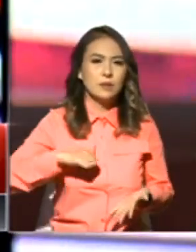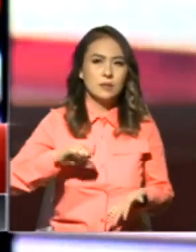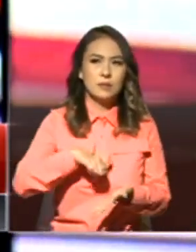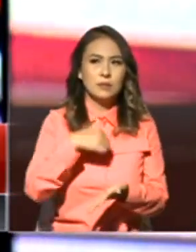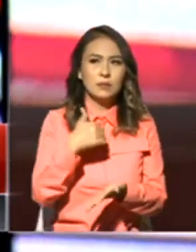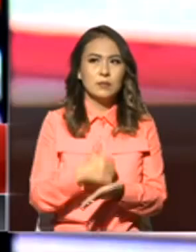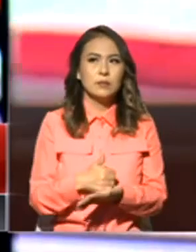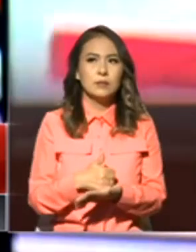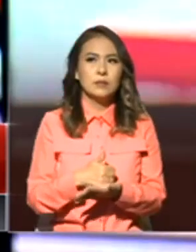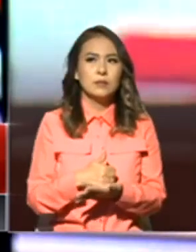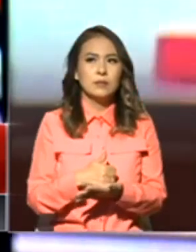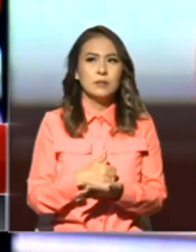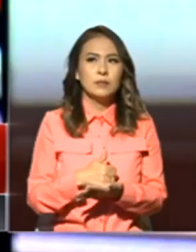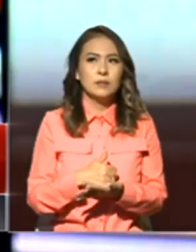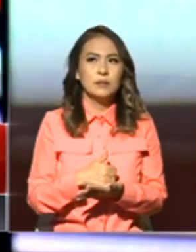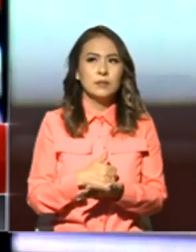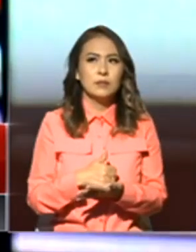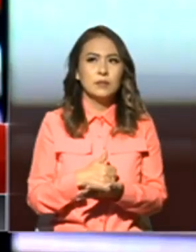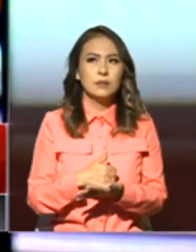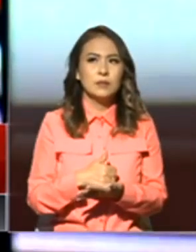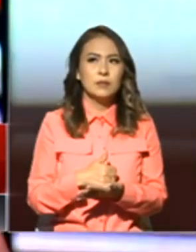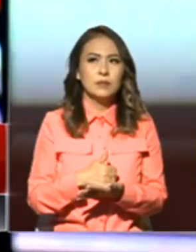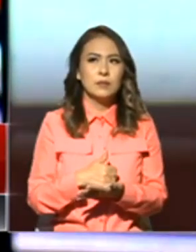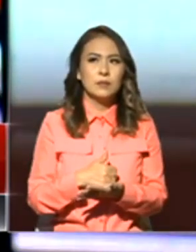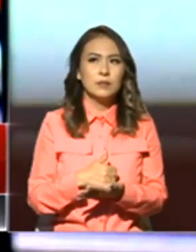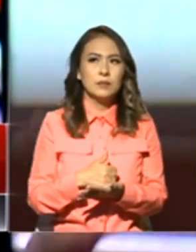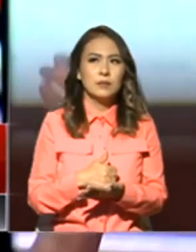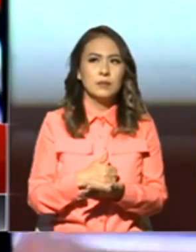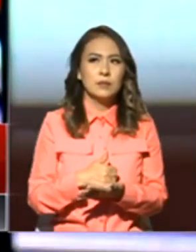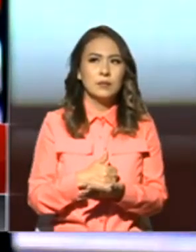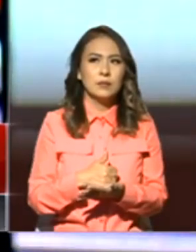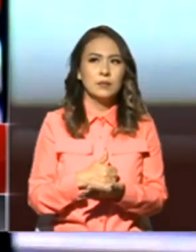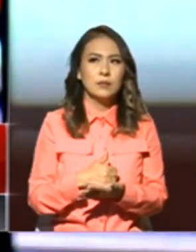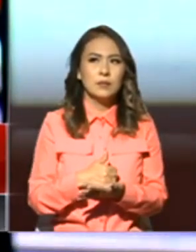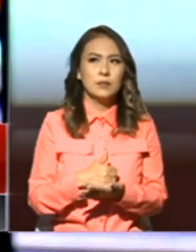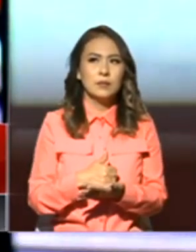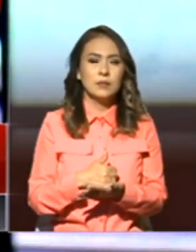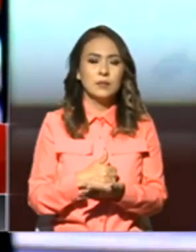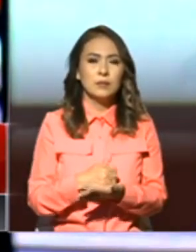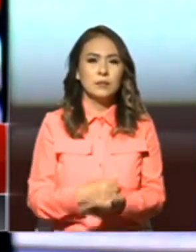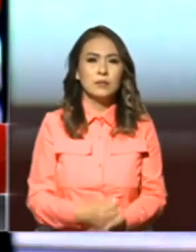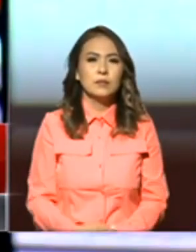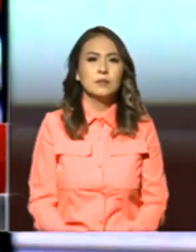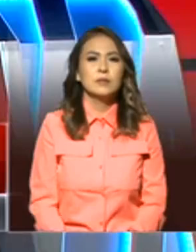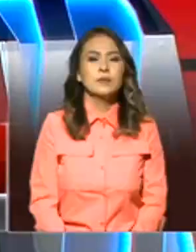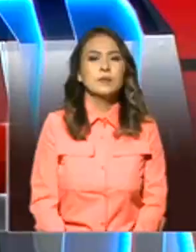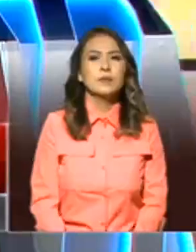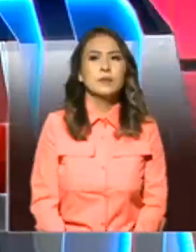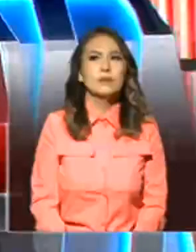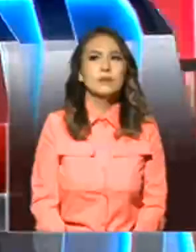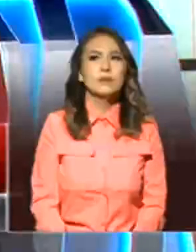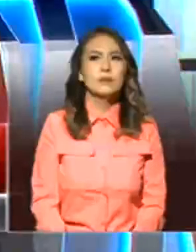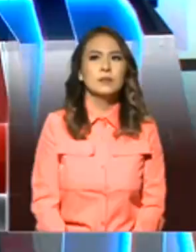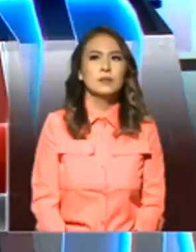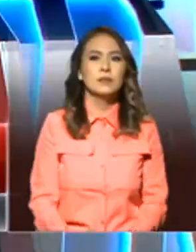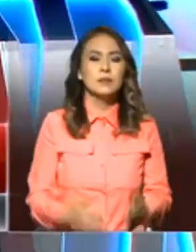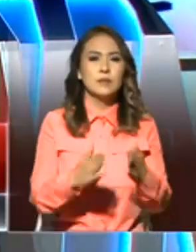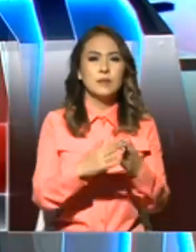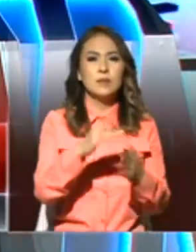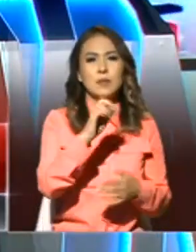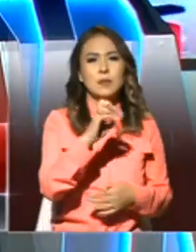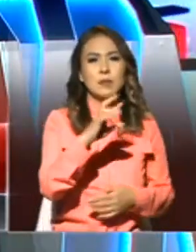былай қарасақ проблема негізі. Сөзіңіздің жаны бар, айып етпеңіз, былай болды ғой. Жаңағы баспана хит бағдарламасы жұмыс жасап